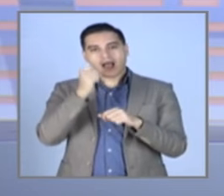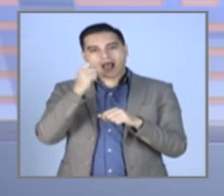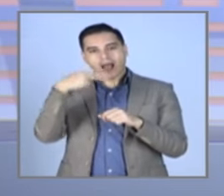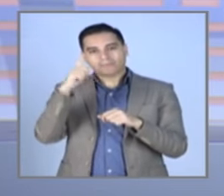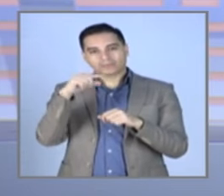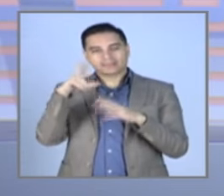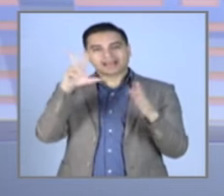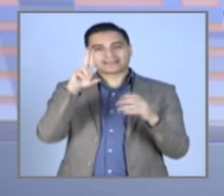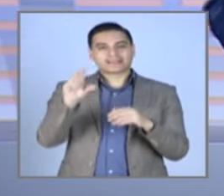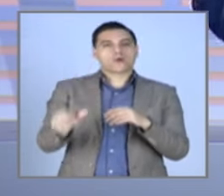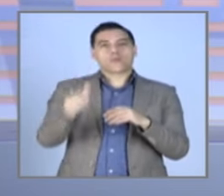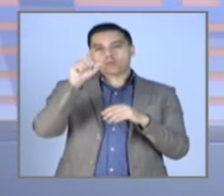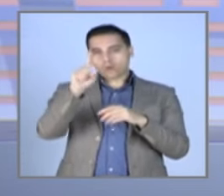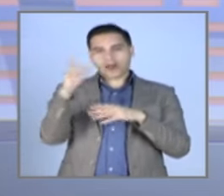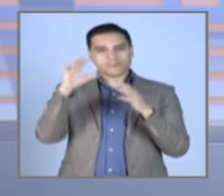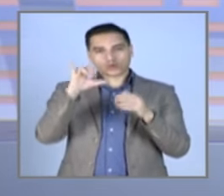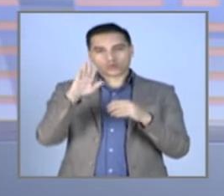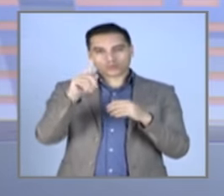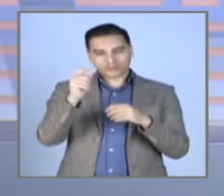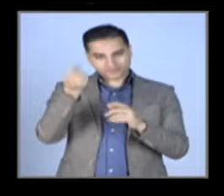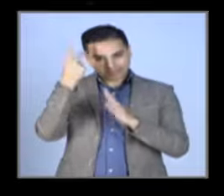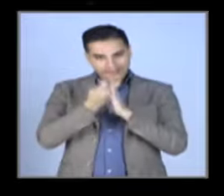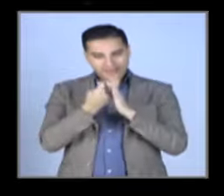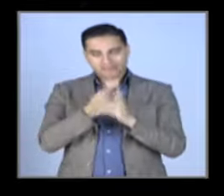يوسف للعيلة المثالية.